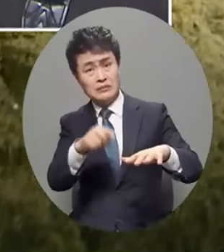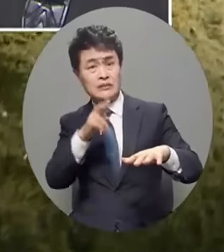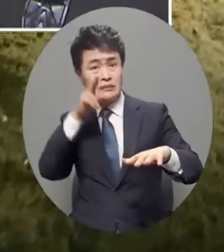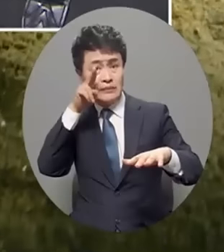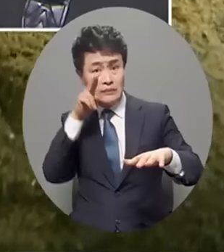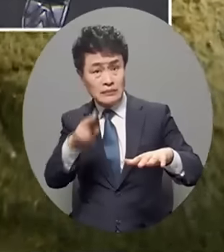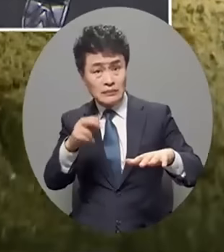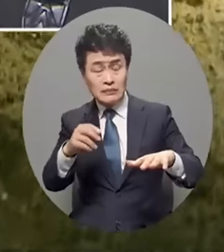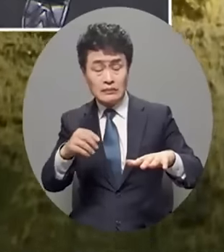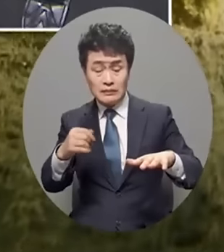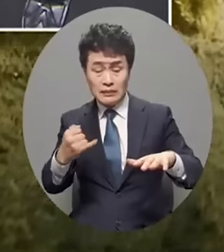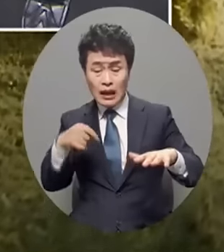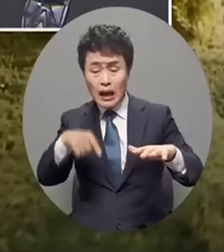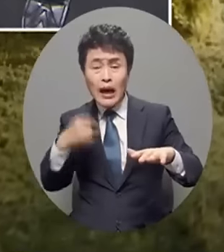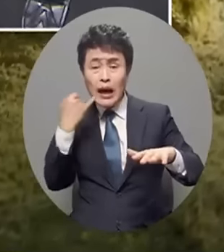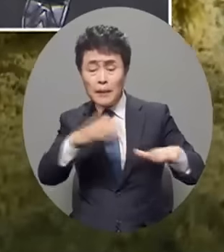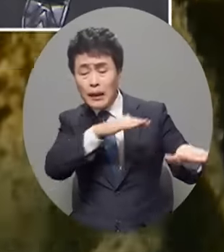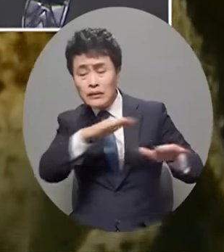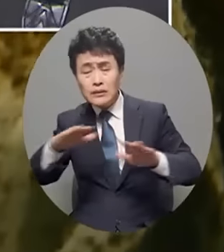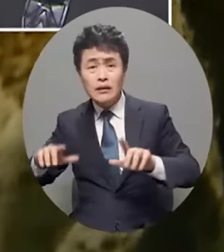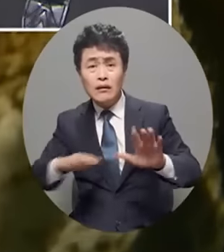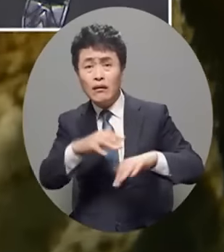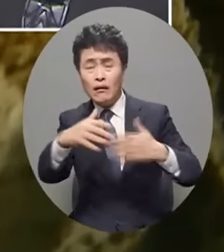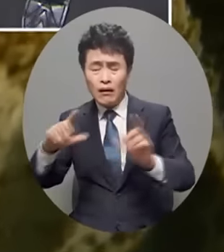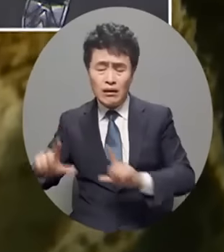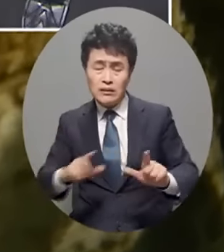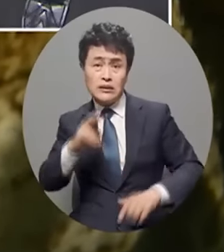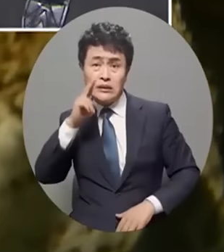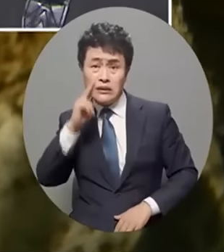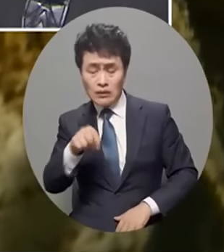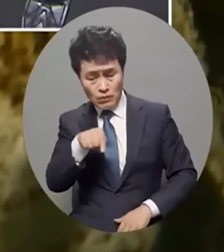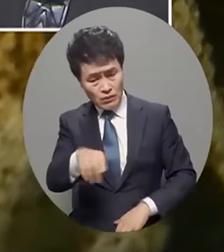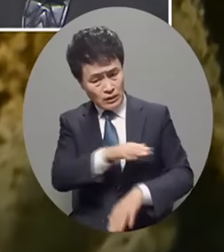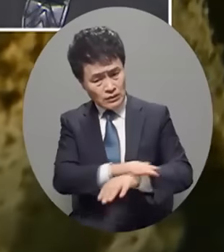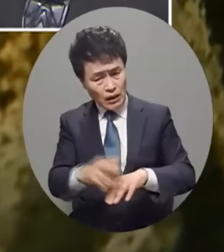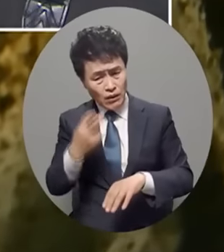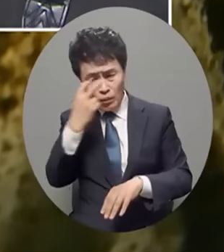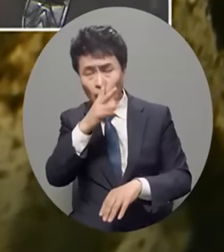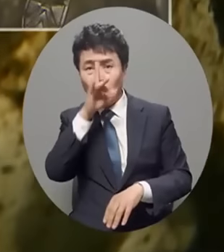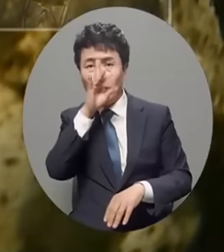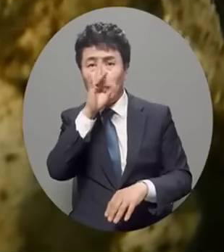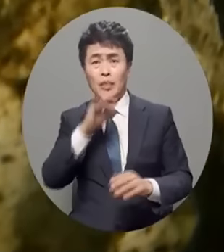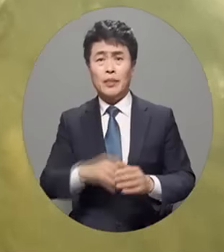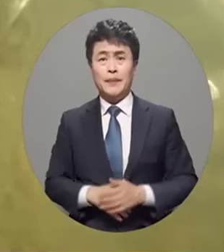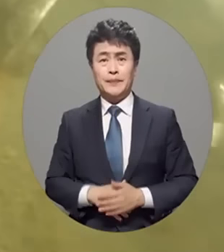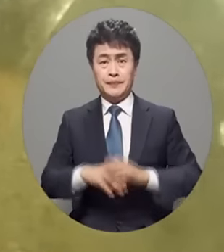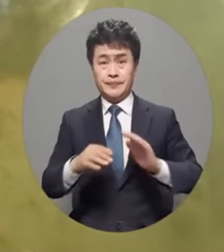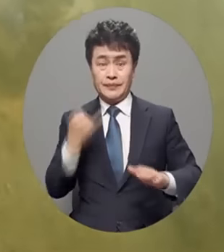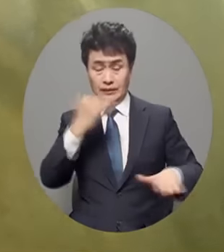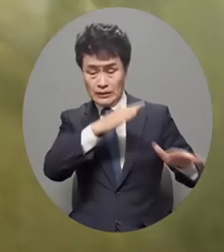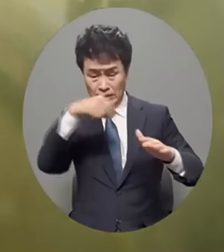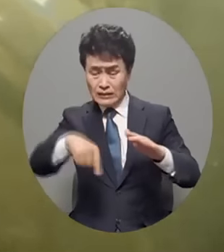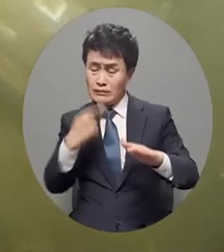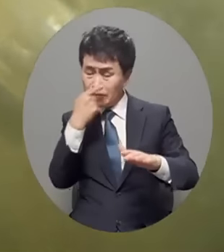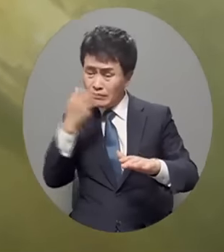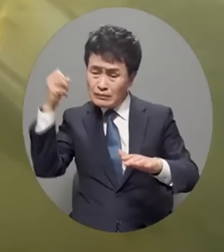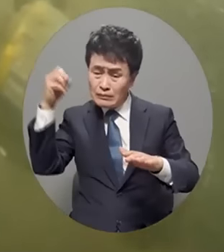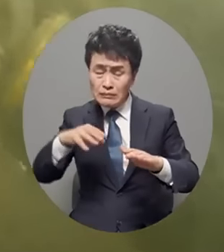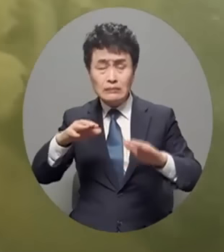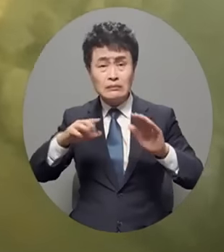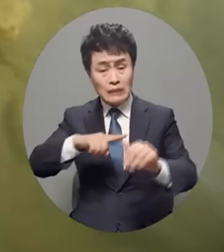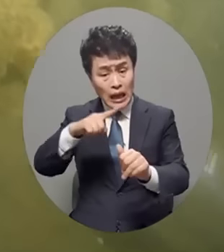해양 생물들이 서식지에 방해를 하고 굉장히 심각한데 조사가 제대로 돼 있지 않습니다. 바닷속 쓰레기는 해양 생태계를 망가뜨릴